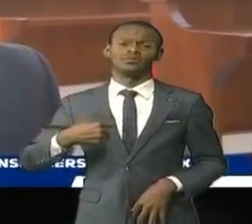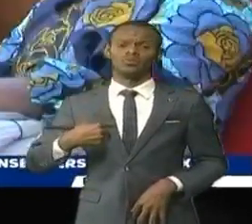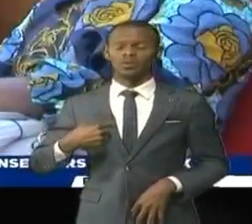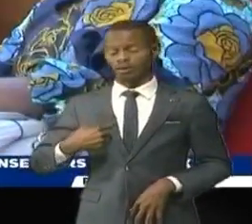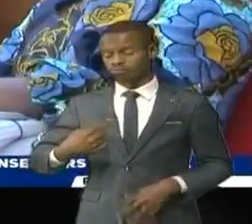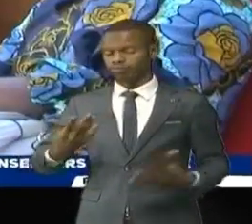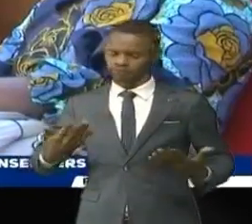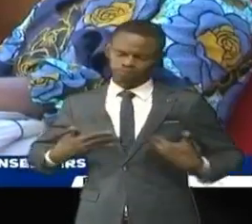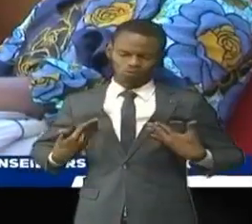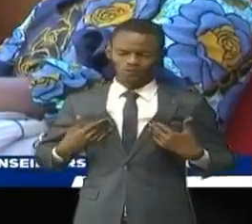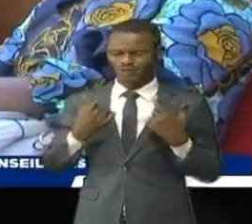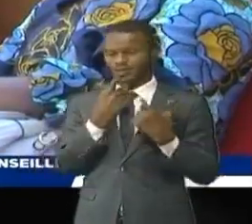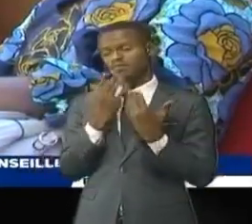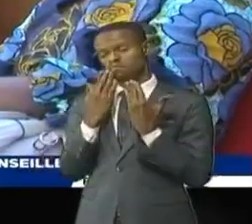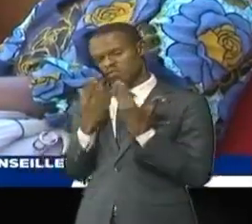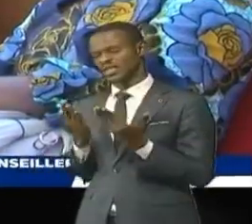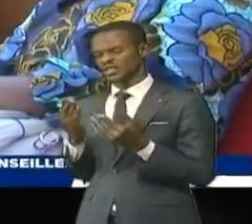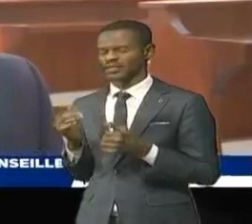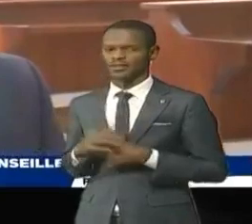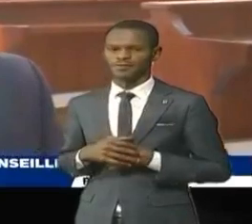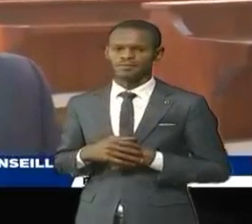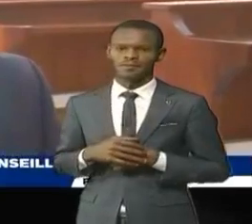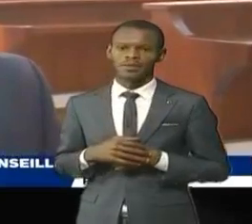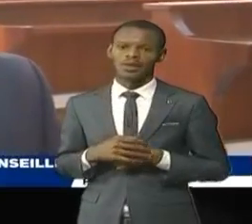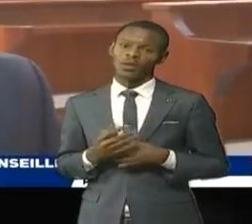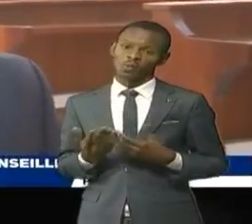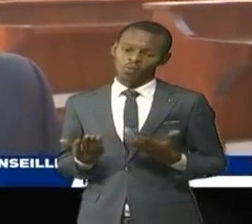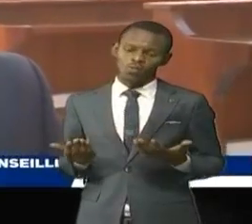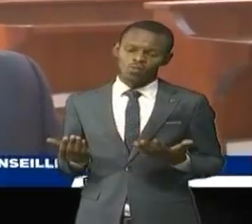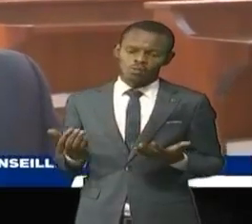merci. Mais bon, aussitôt après, on réalise que